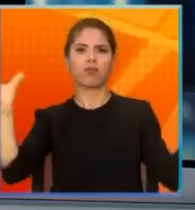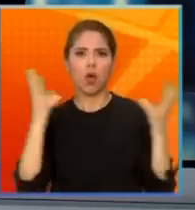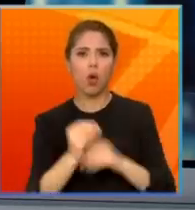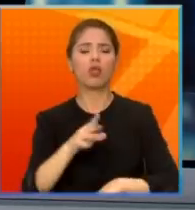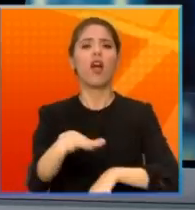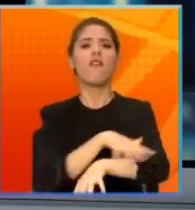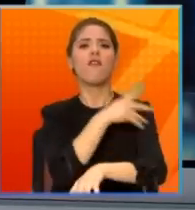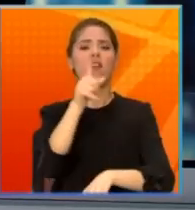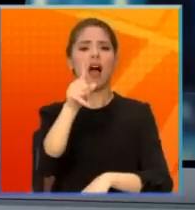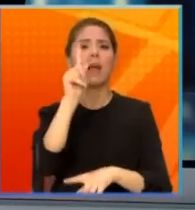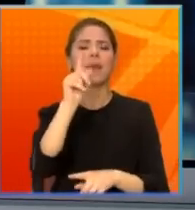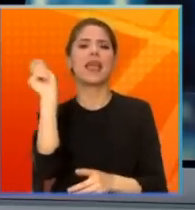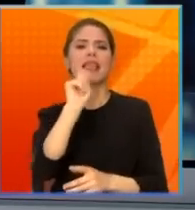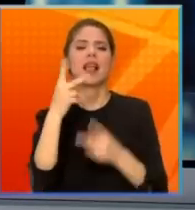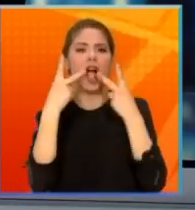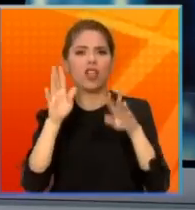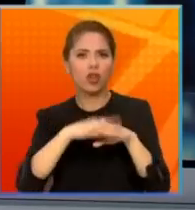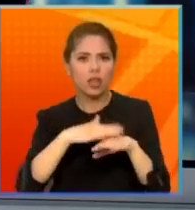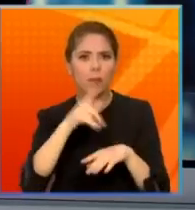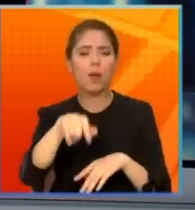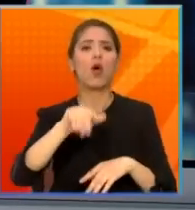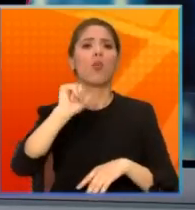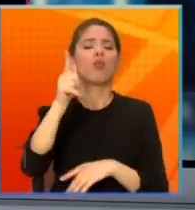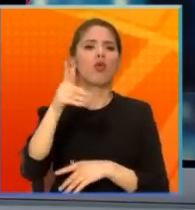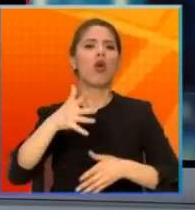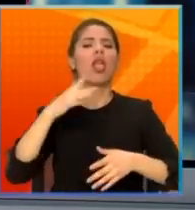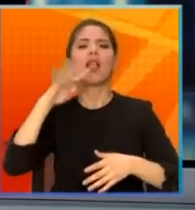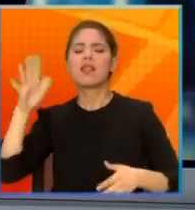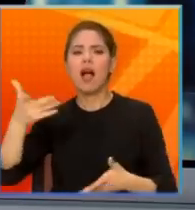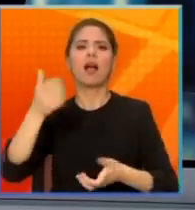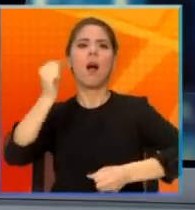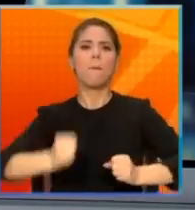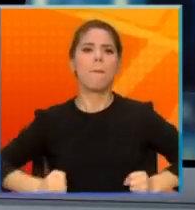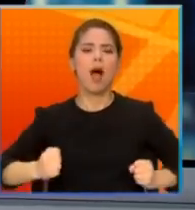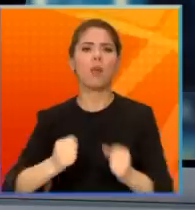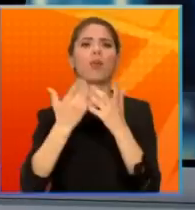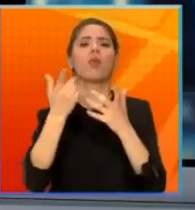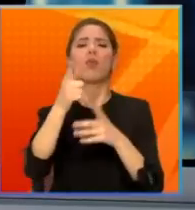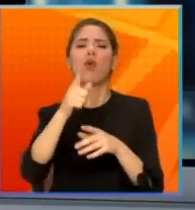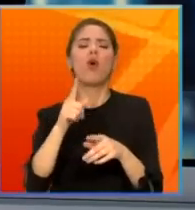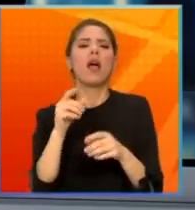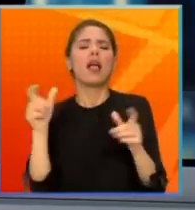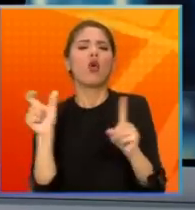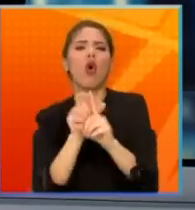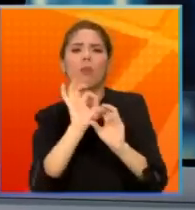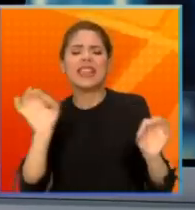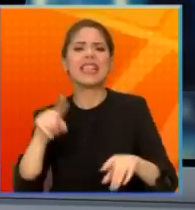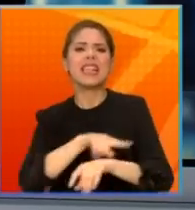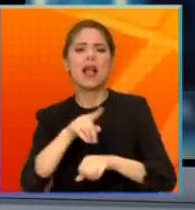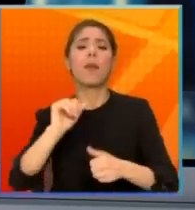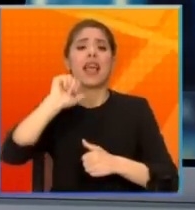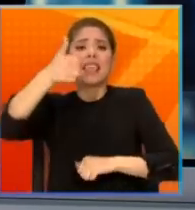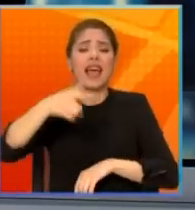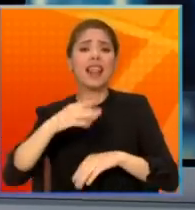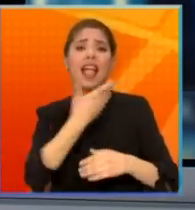Vali Ali Yerlikaya yazılı bir açıklama yaptı. Bugün sahillerde, parklarda geçirilecek tedbirsiz zamanlar yarın